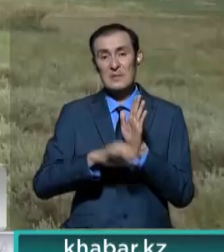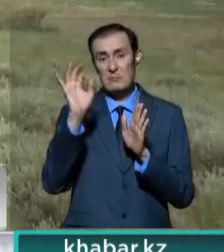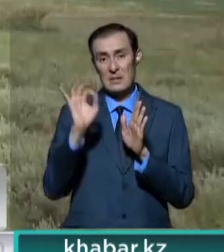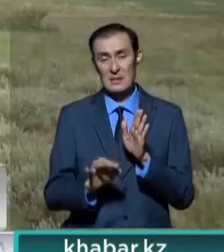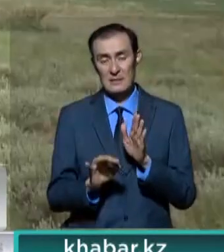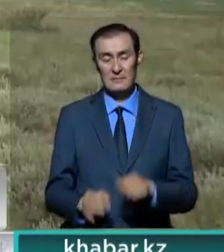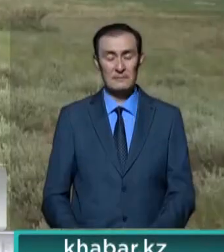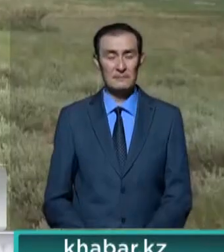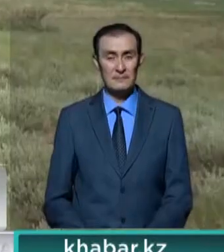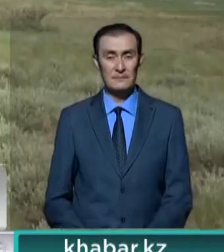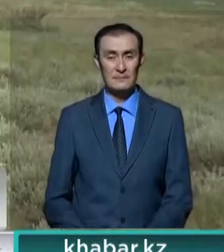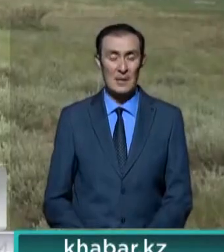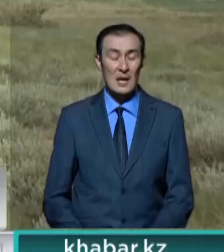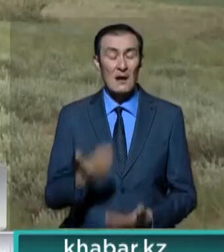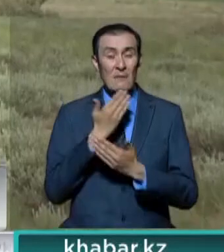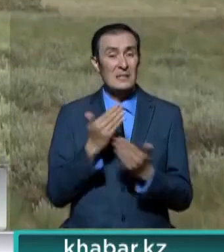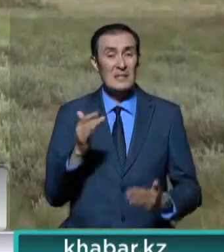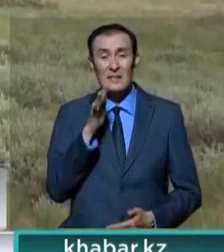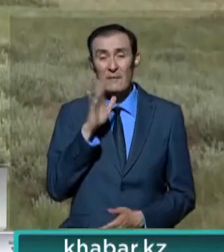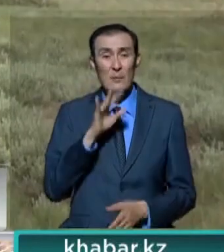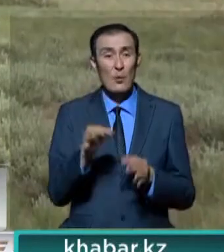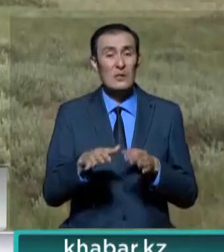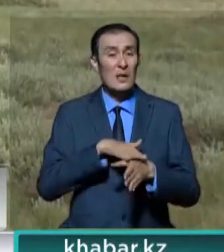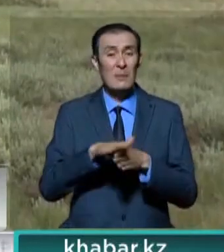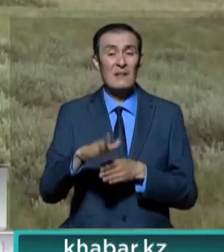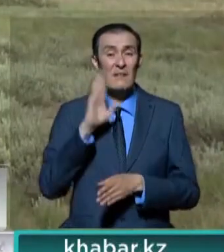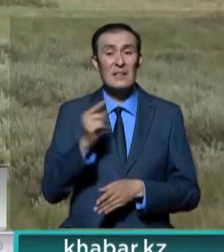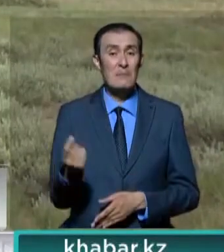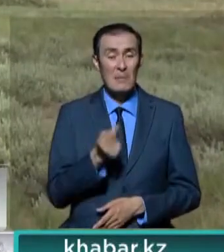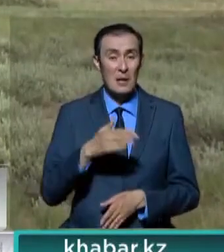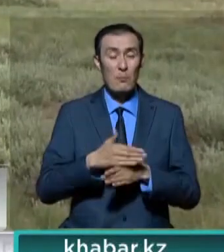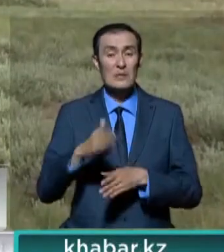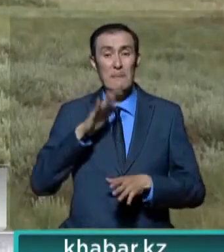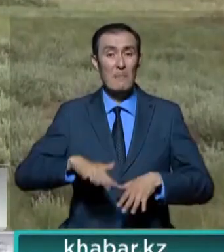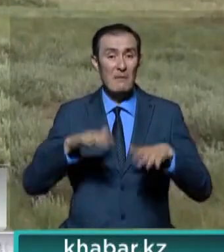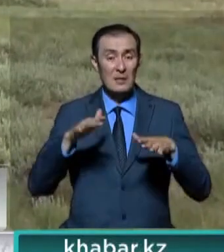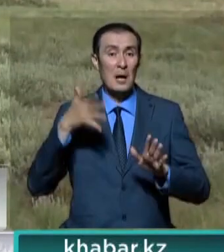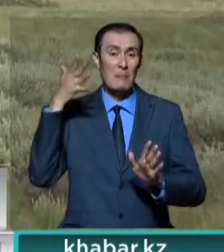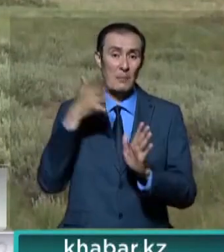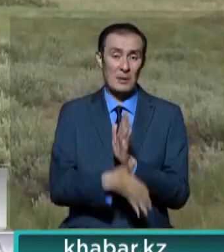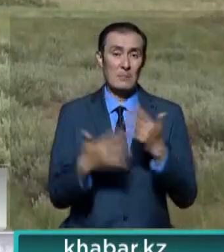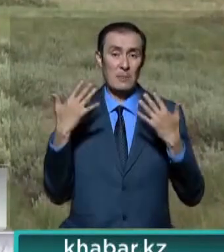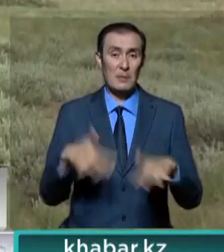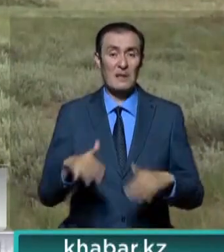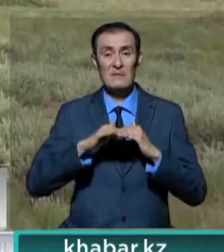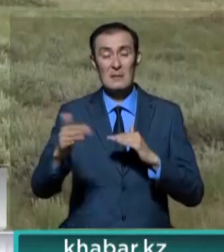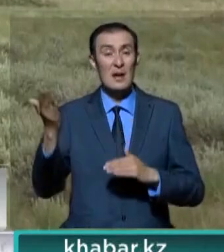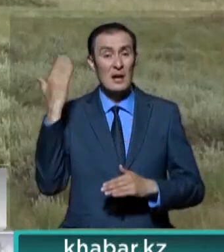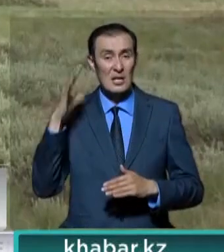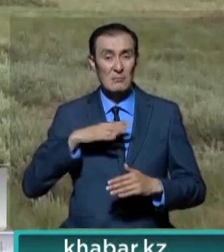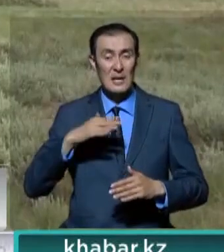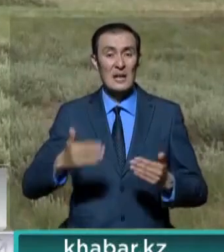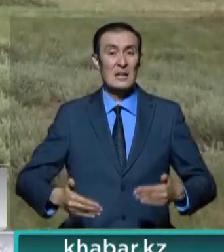70%. Последние годы озеро не наполняется водой. После паводка она из него уходит просто в степь. Раньше